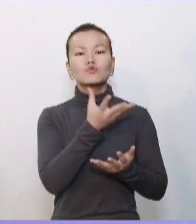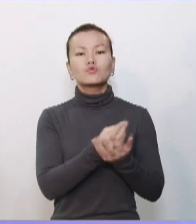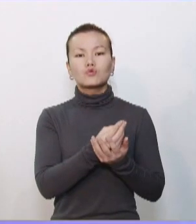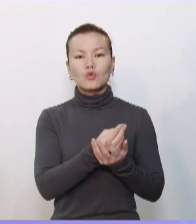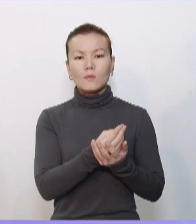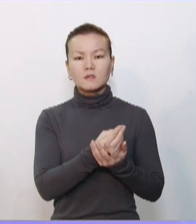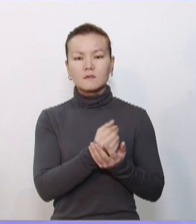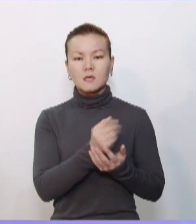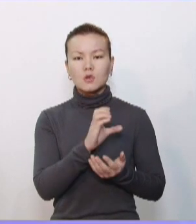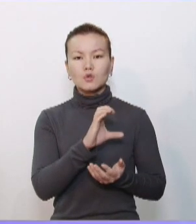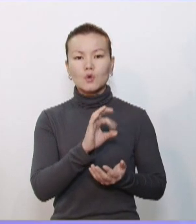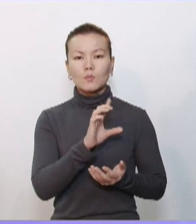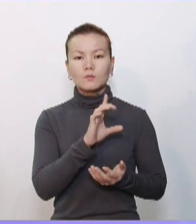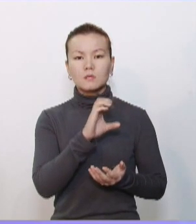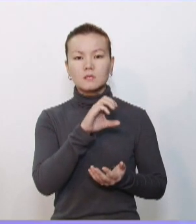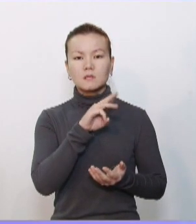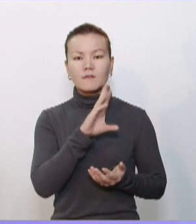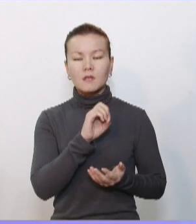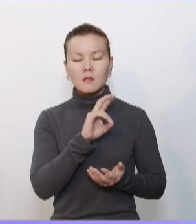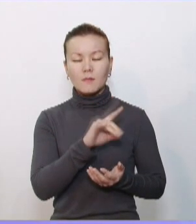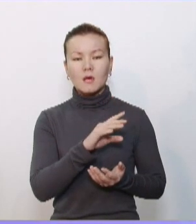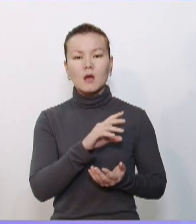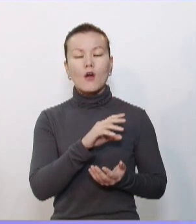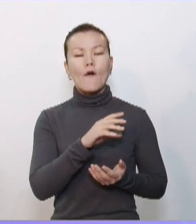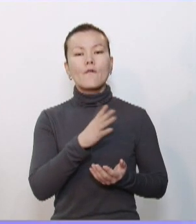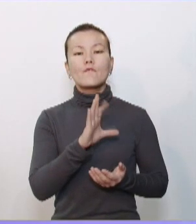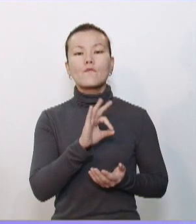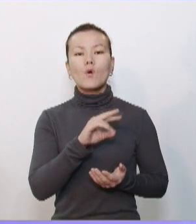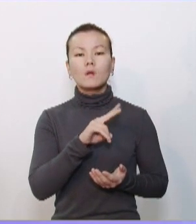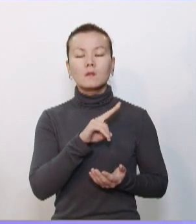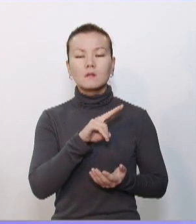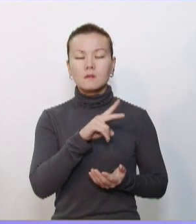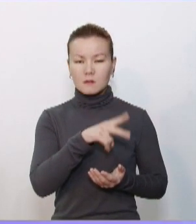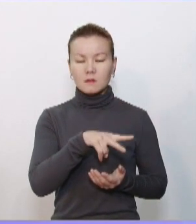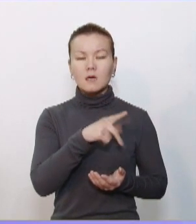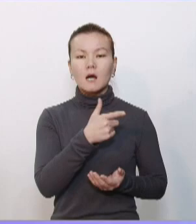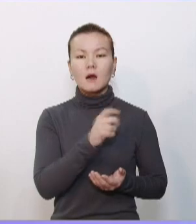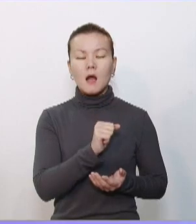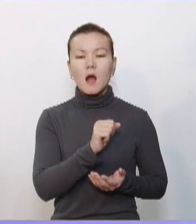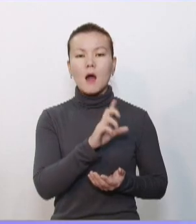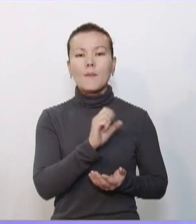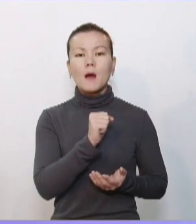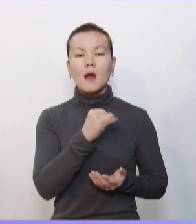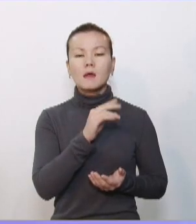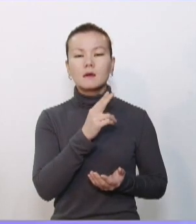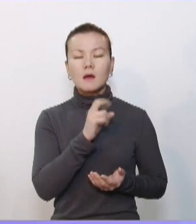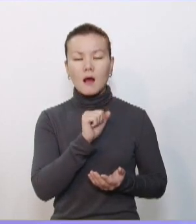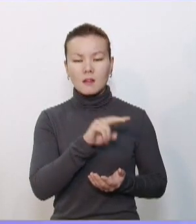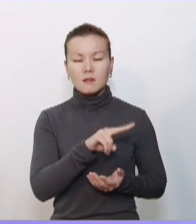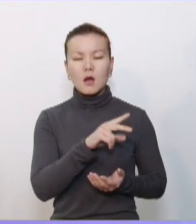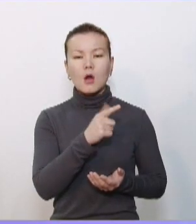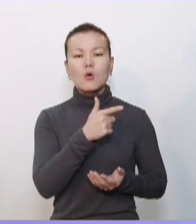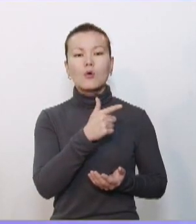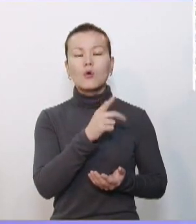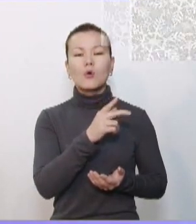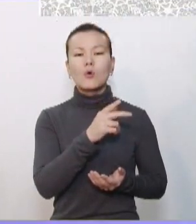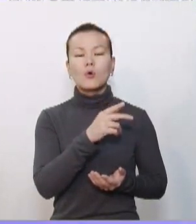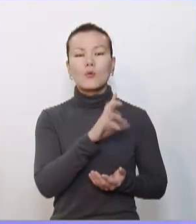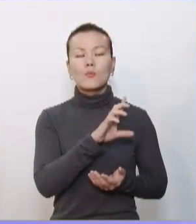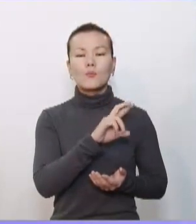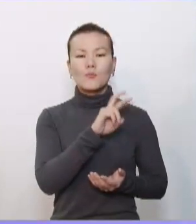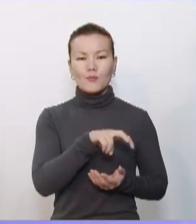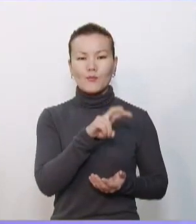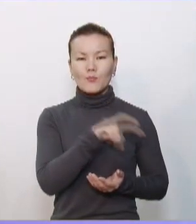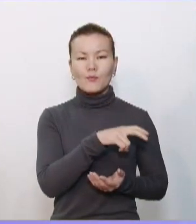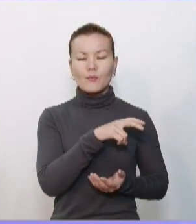собственными? Волга, Бишкек, Байкал, Горького. Молодцы, ребята! Мы